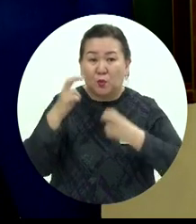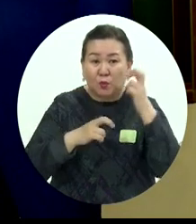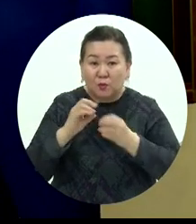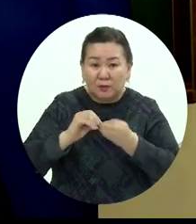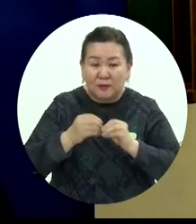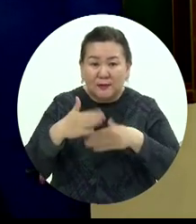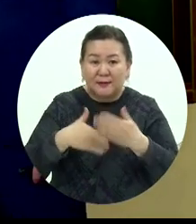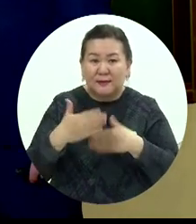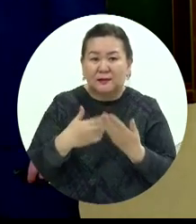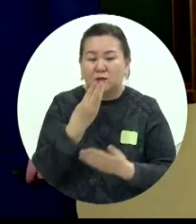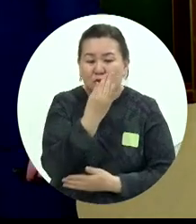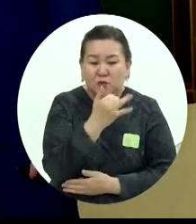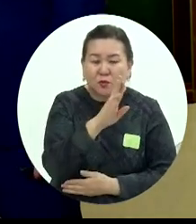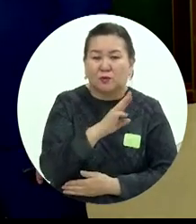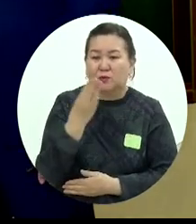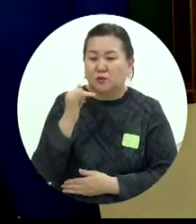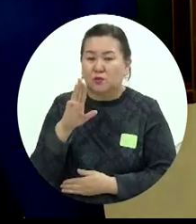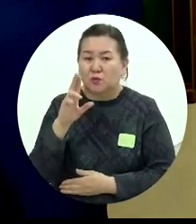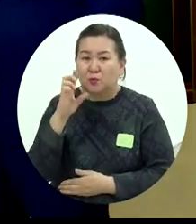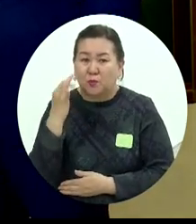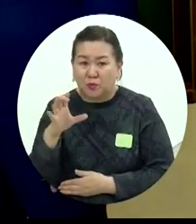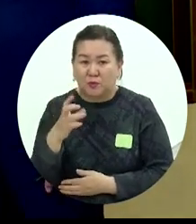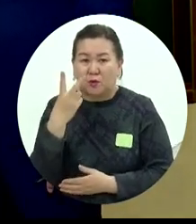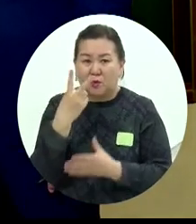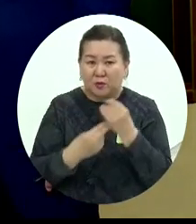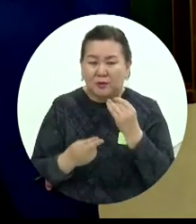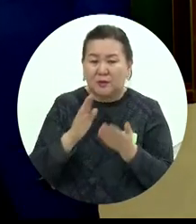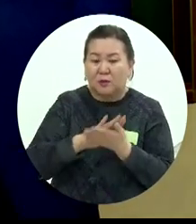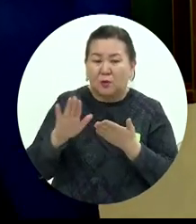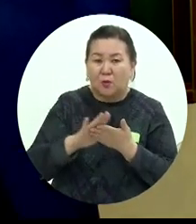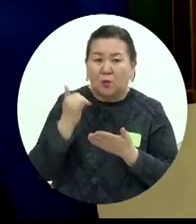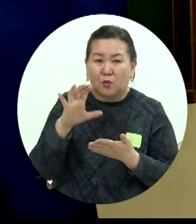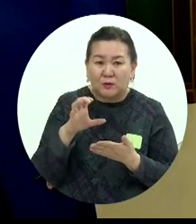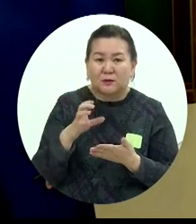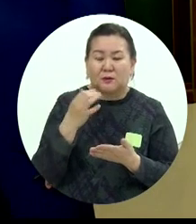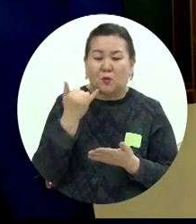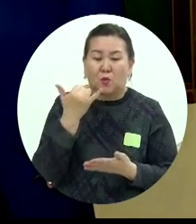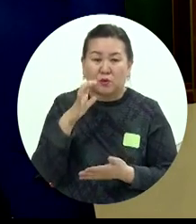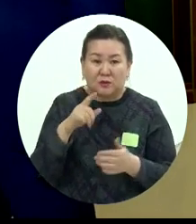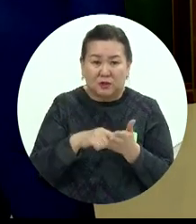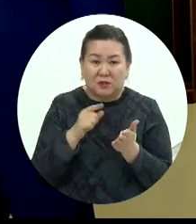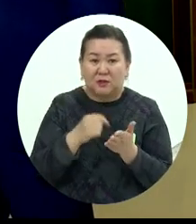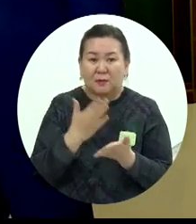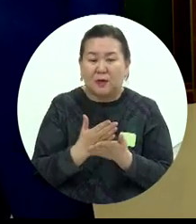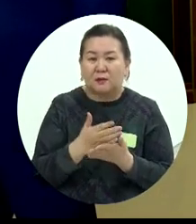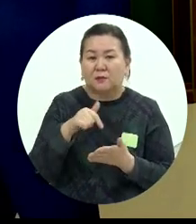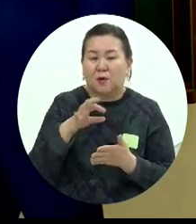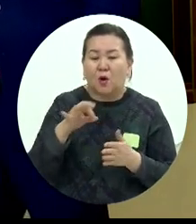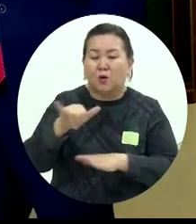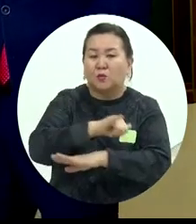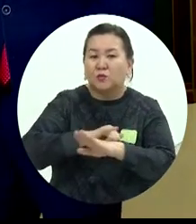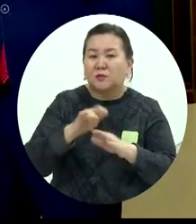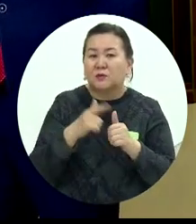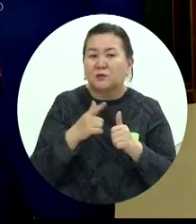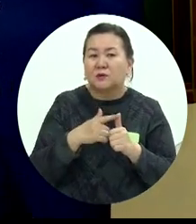явцад шууд болон шууд бусаар хэрэглэх болж буй цэвэр усыг тооцоолох шалгуур үзүүлдэг бол усны мөр гэж хэлж байгаа. За үүнийг олон улсын